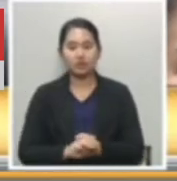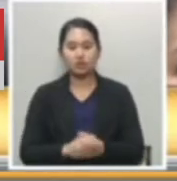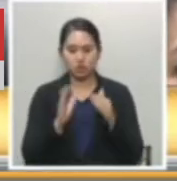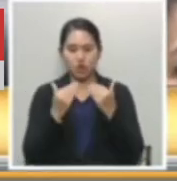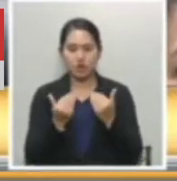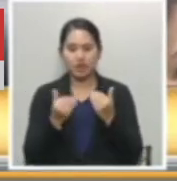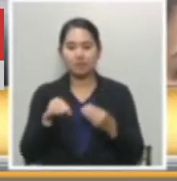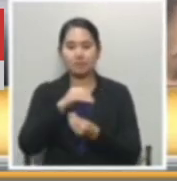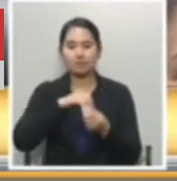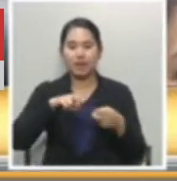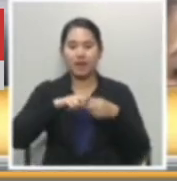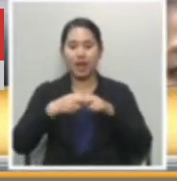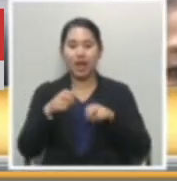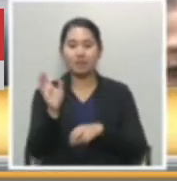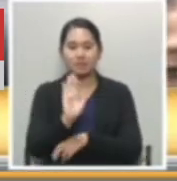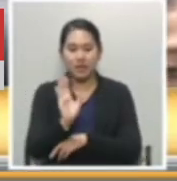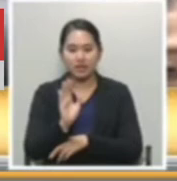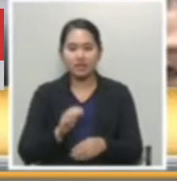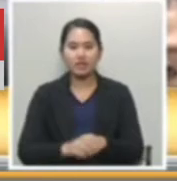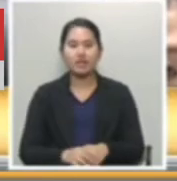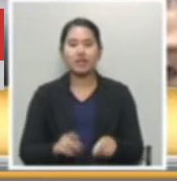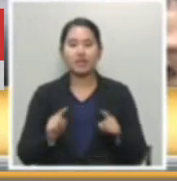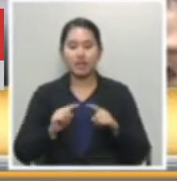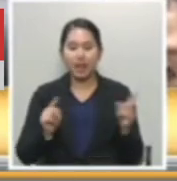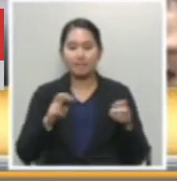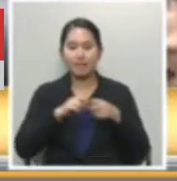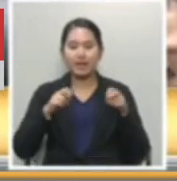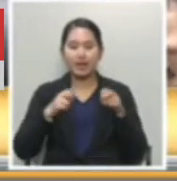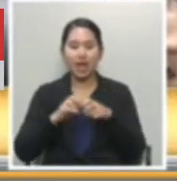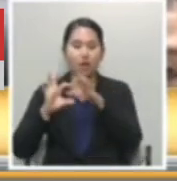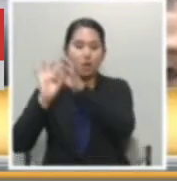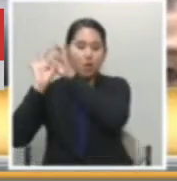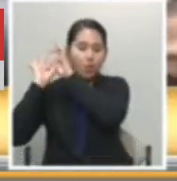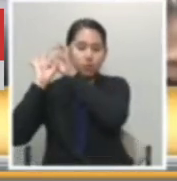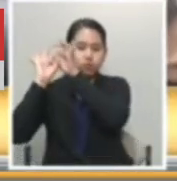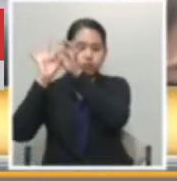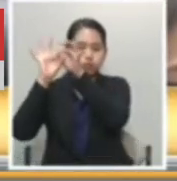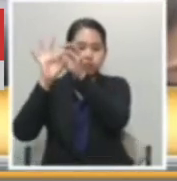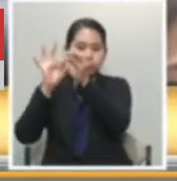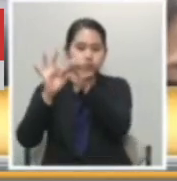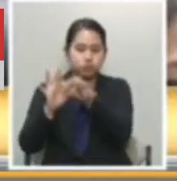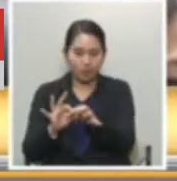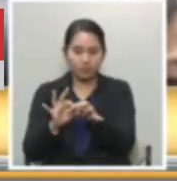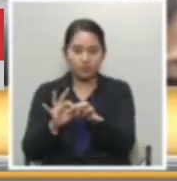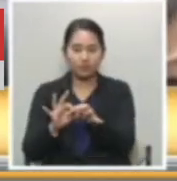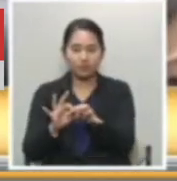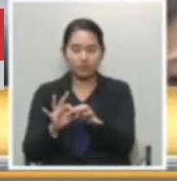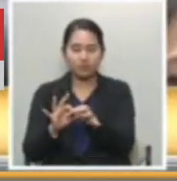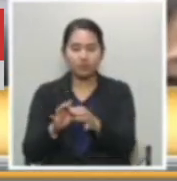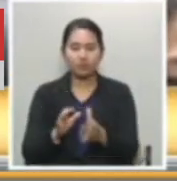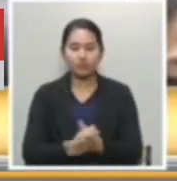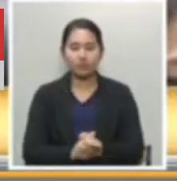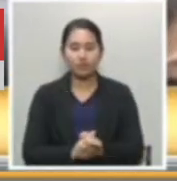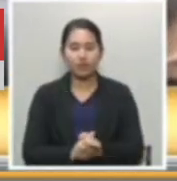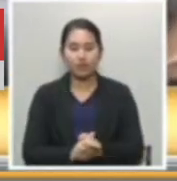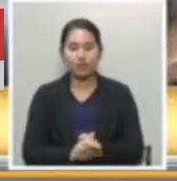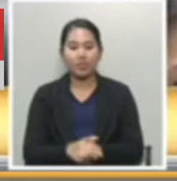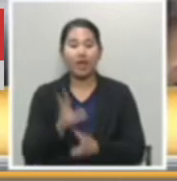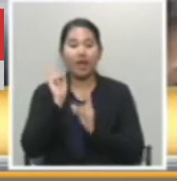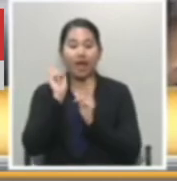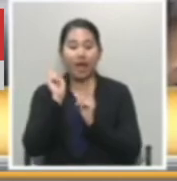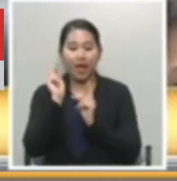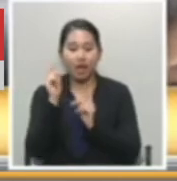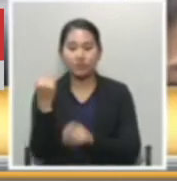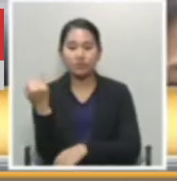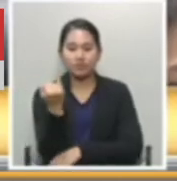อกครับมันเป็นปัญหาเรื้อรังยืดเยื้อยาวนานมาตั้งแต่หลังรัฐประหารครับข่าวร้ายที่ต้องบอกให้พี่น้องประ